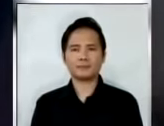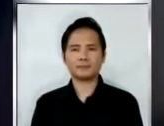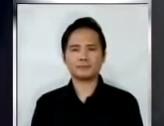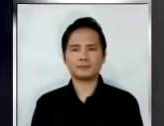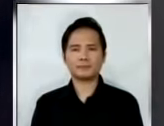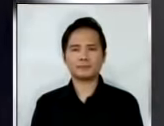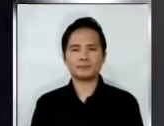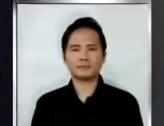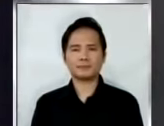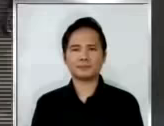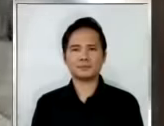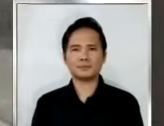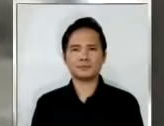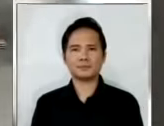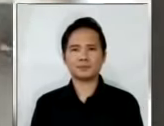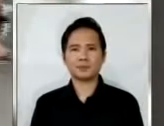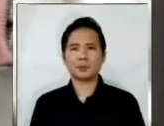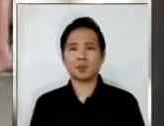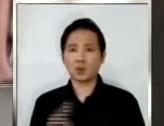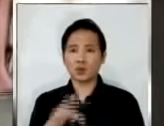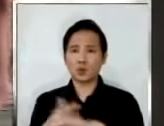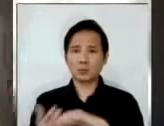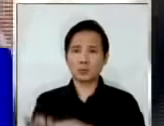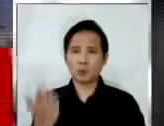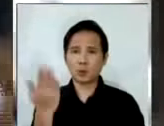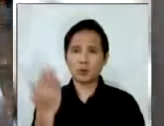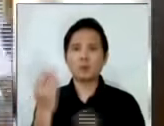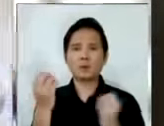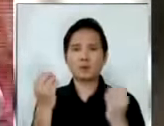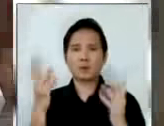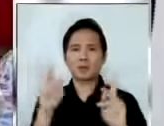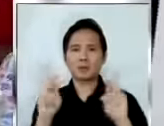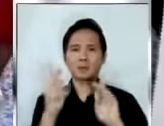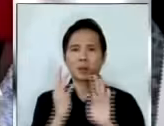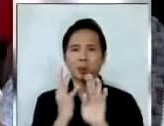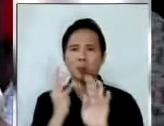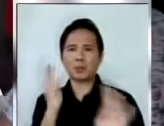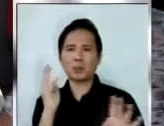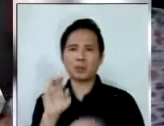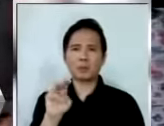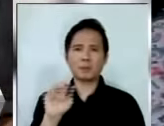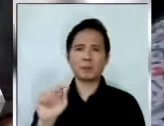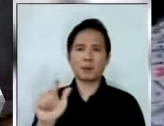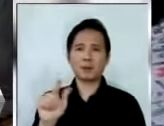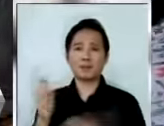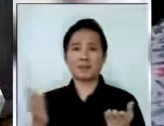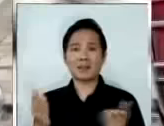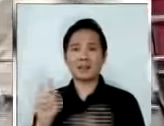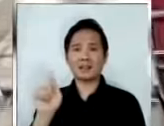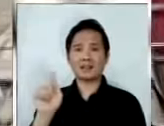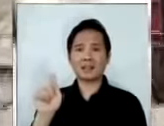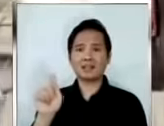Maaga pa lang, marami nang nakapila papasok sa mall na ito sa Talisay City, Cebu. Ang ilang barbershops bukas at marami rin ang mga